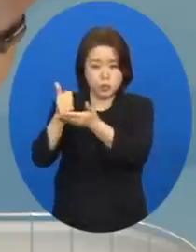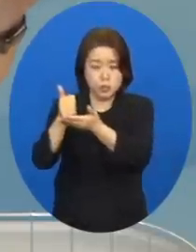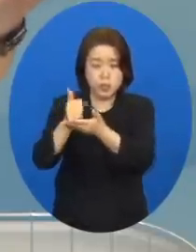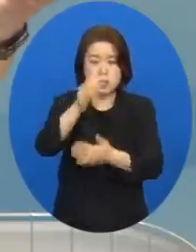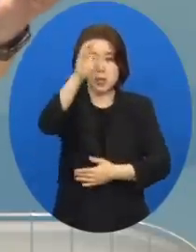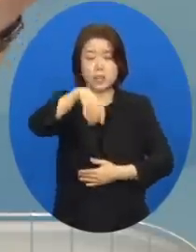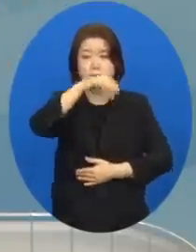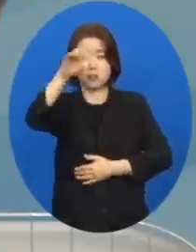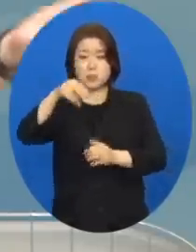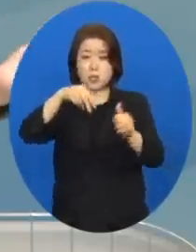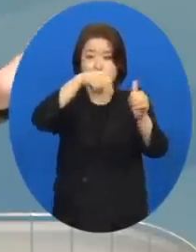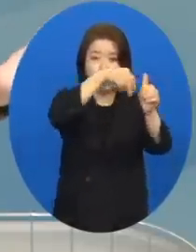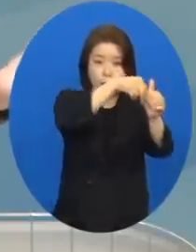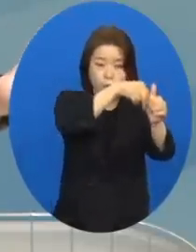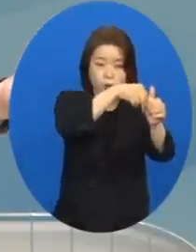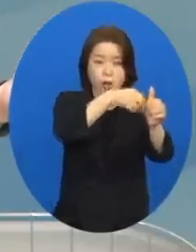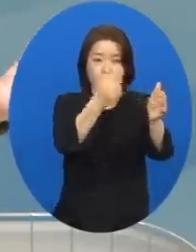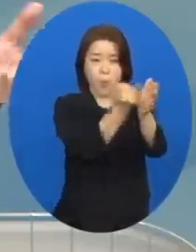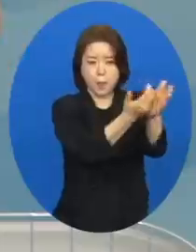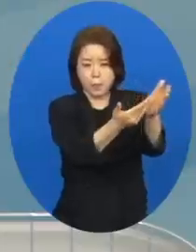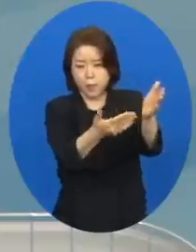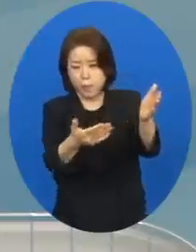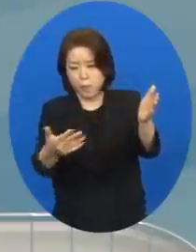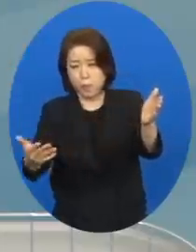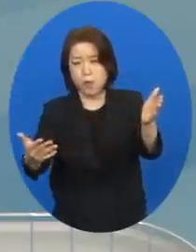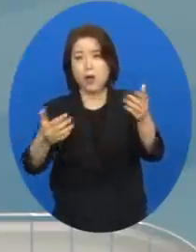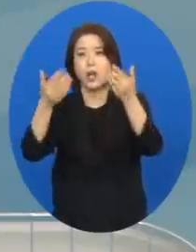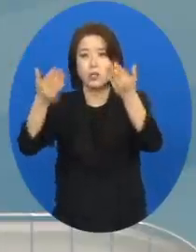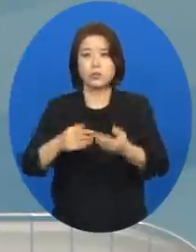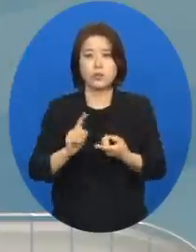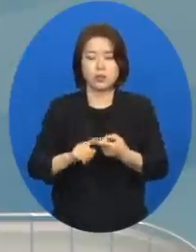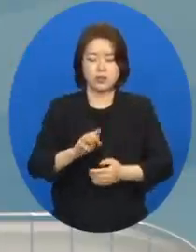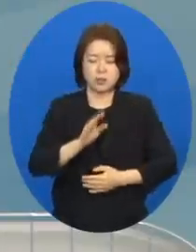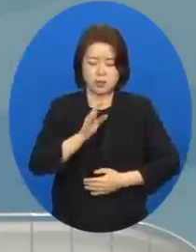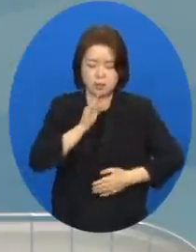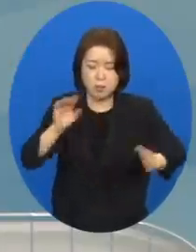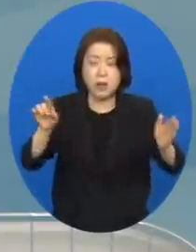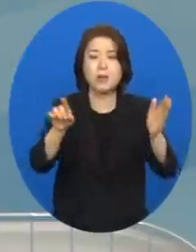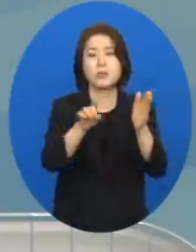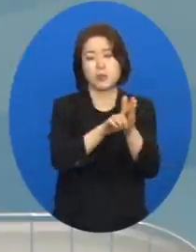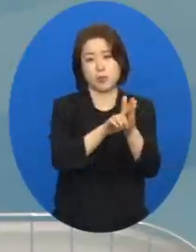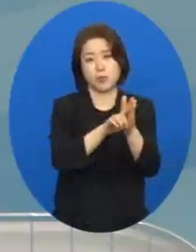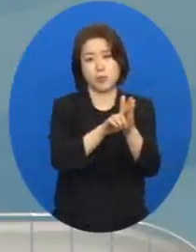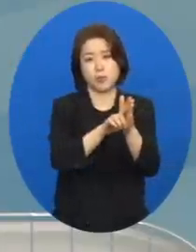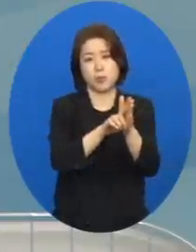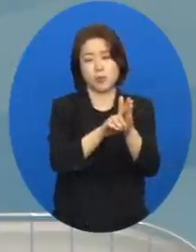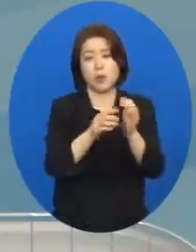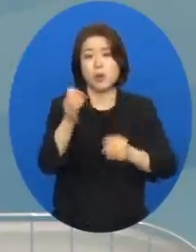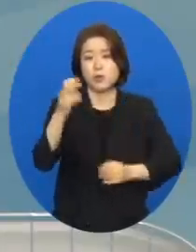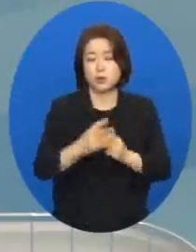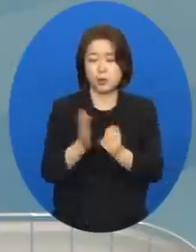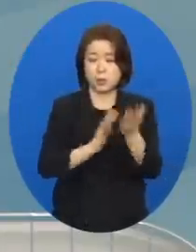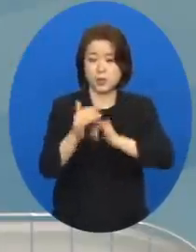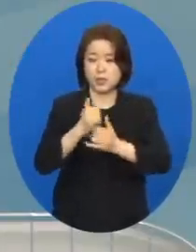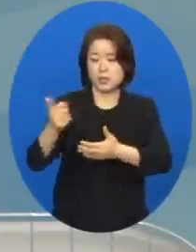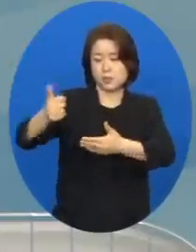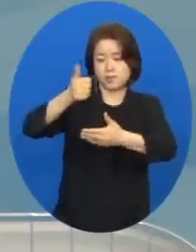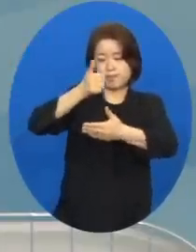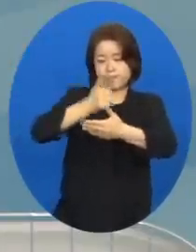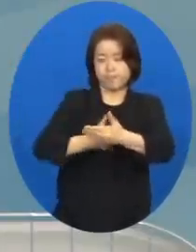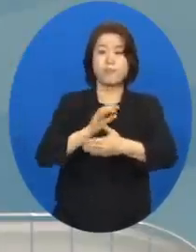십자가에서 보배 같은 피 흘려 주셨음을 정말 믿고 그리고 예수님을 영접하는